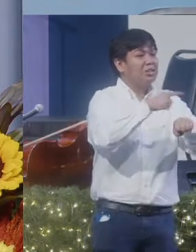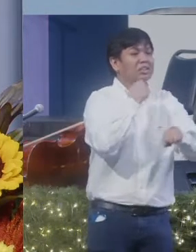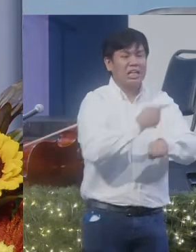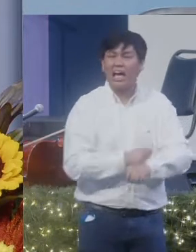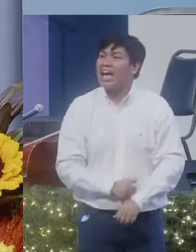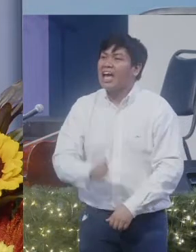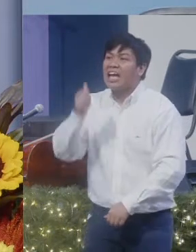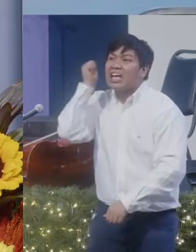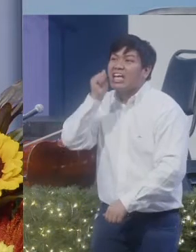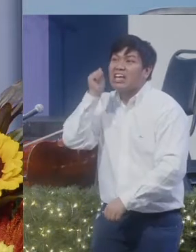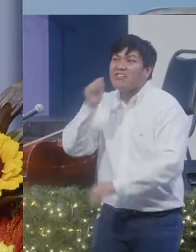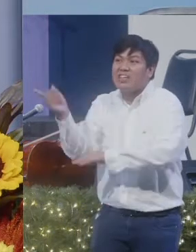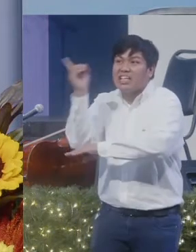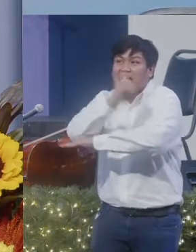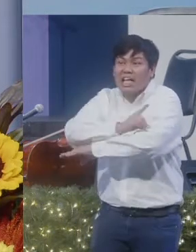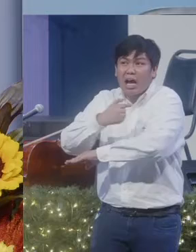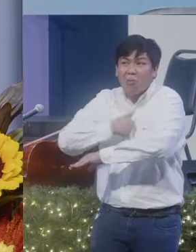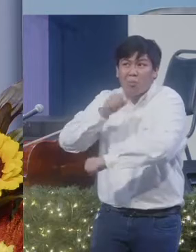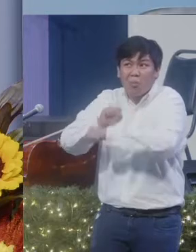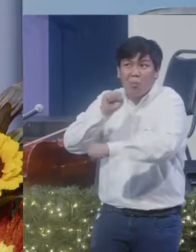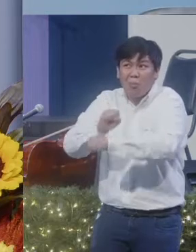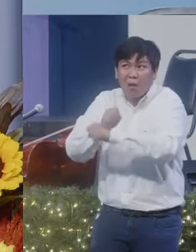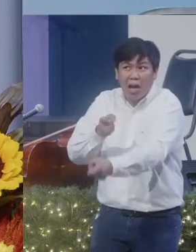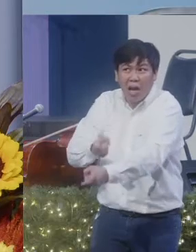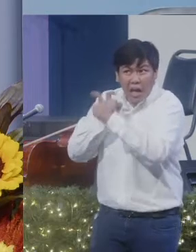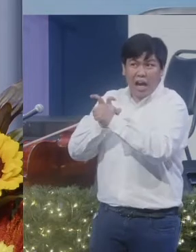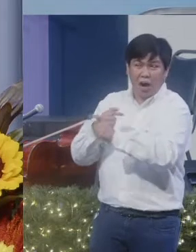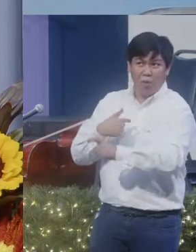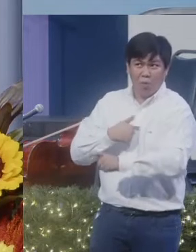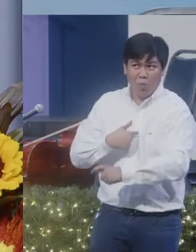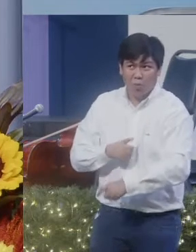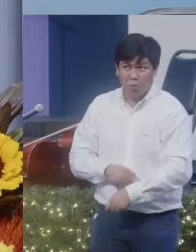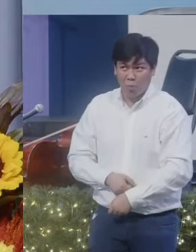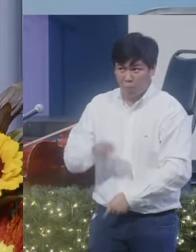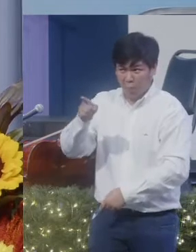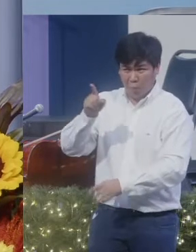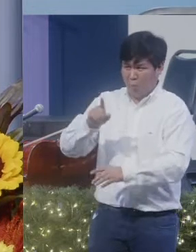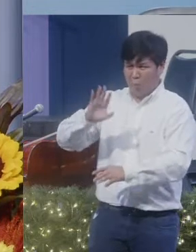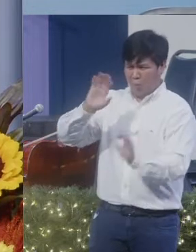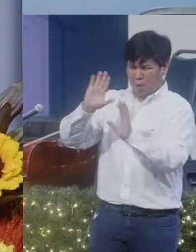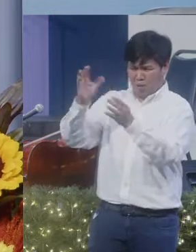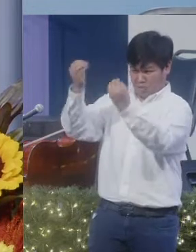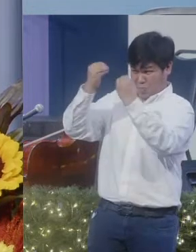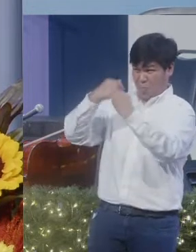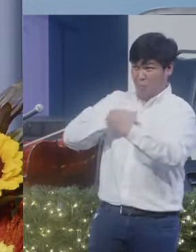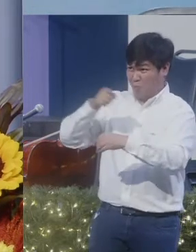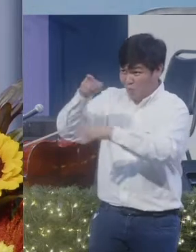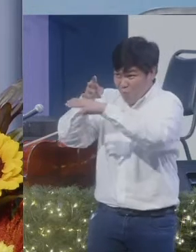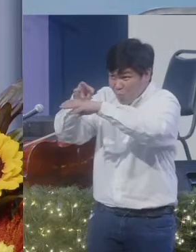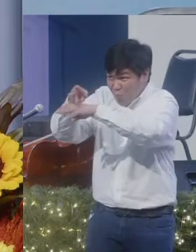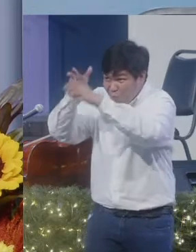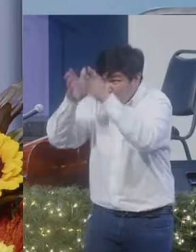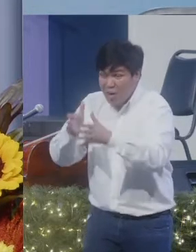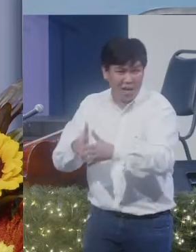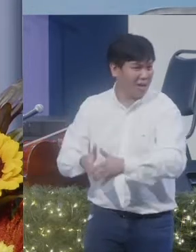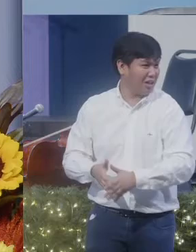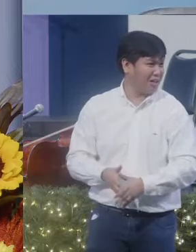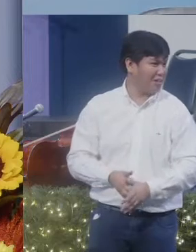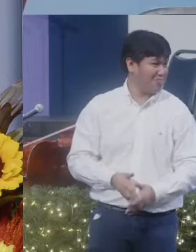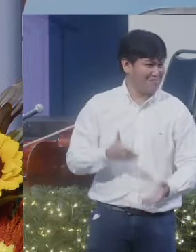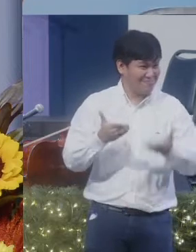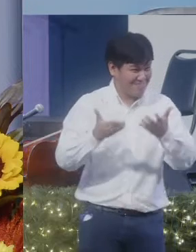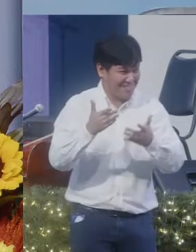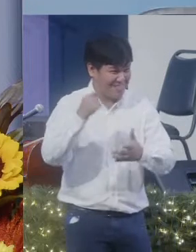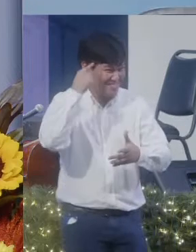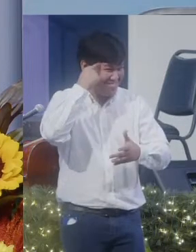namin to ginagawa. Ito po ang aming kabuhayan. Huwag niyo kaming turuan kung paano mangisda. Siguro lahat yon nasa